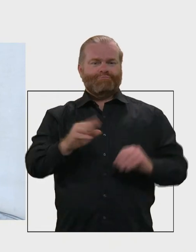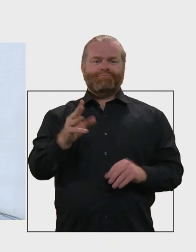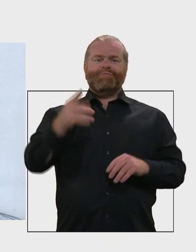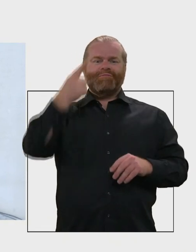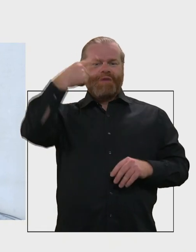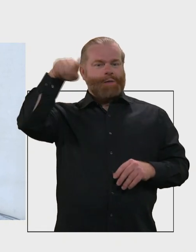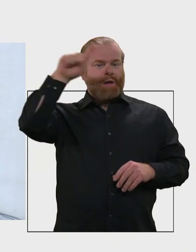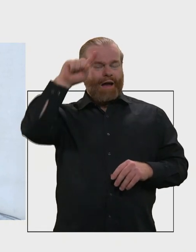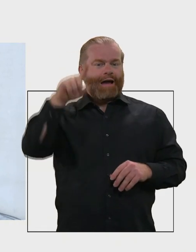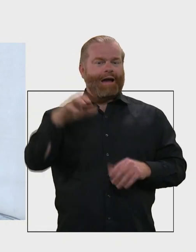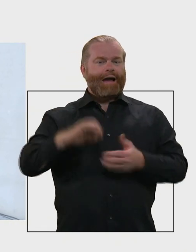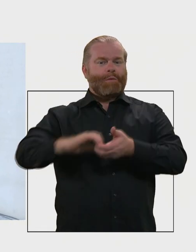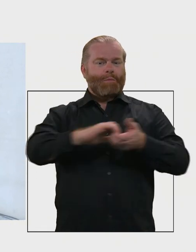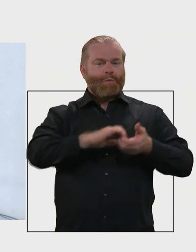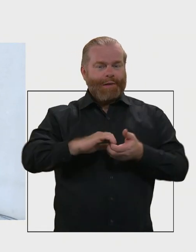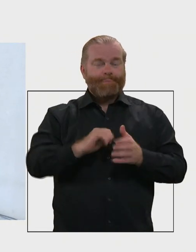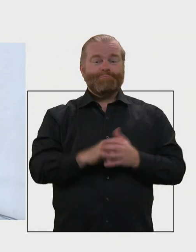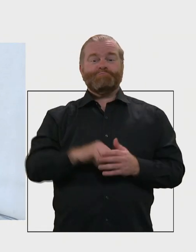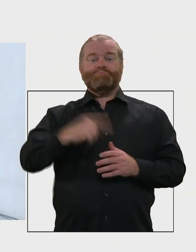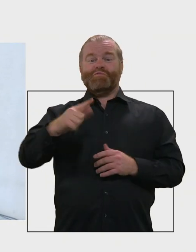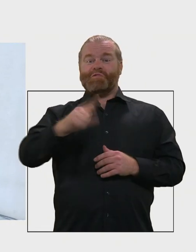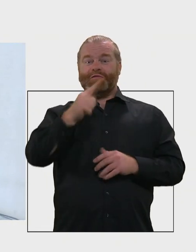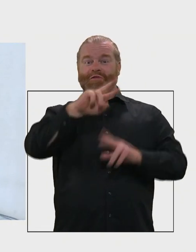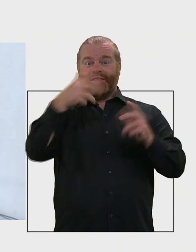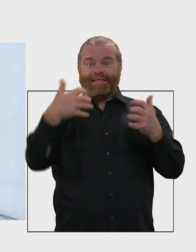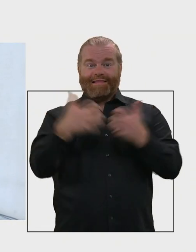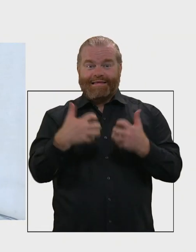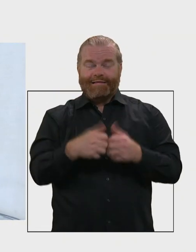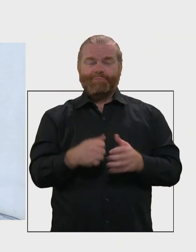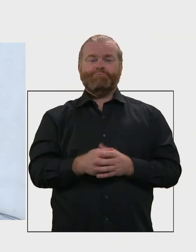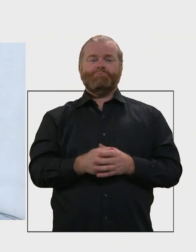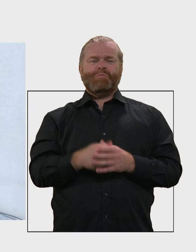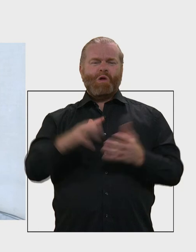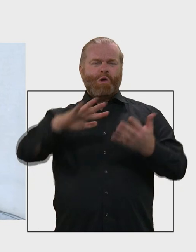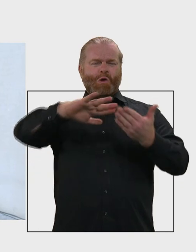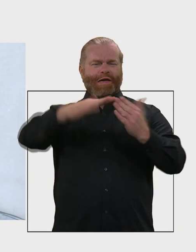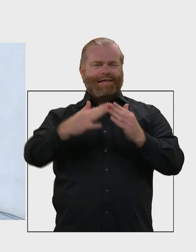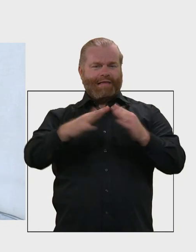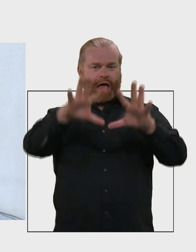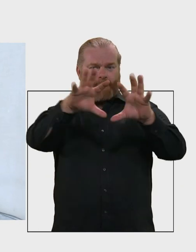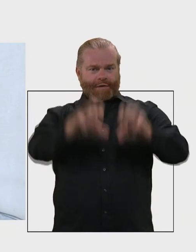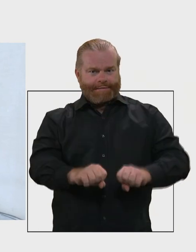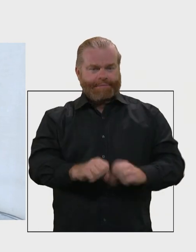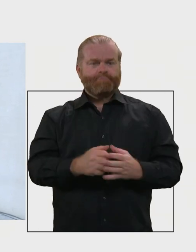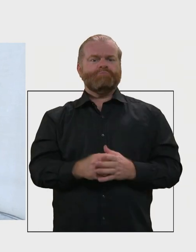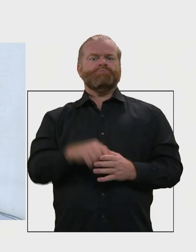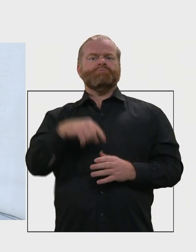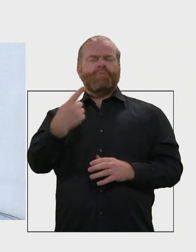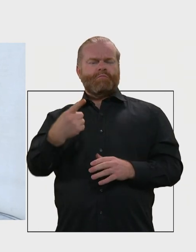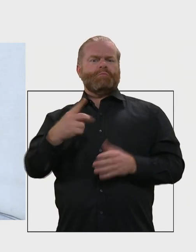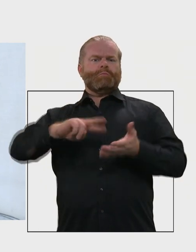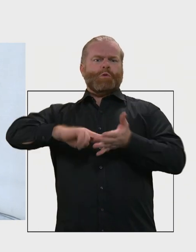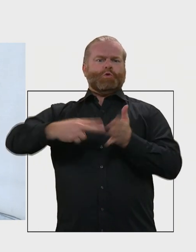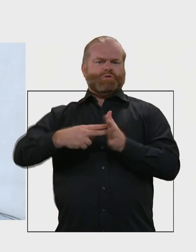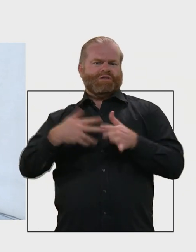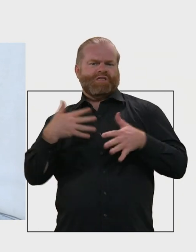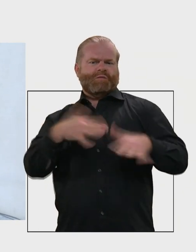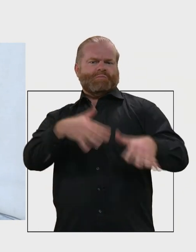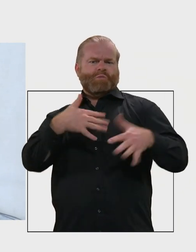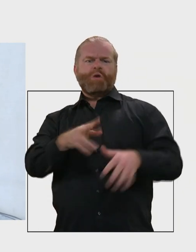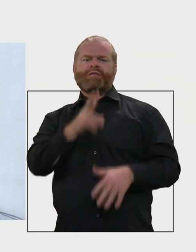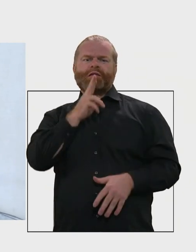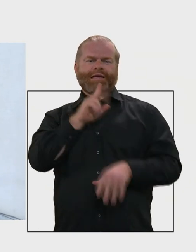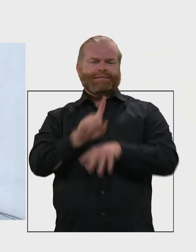große Aufmarschplatz für die politischen Demonstrationen in der DDR und dann der Palast der Republik.